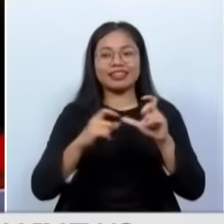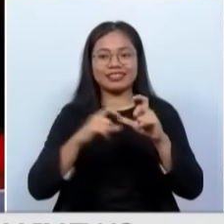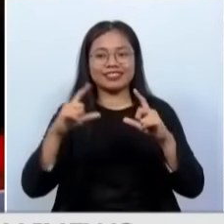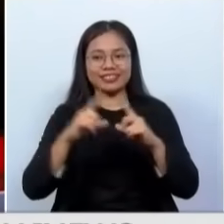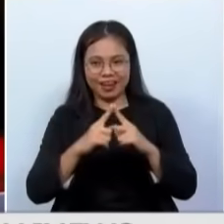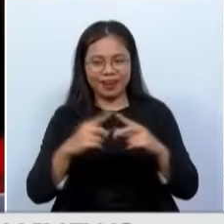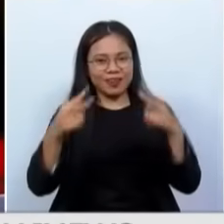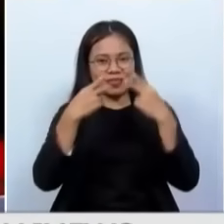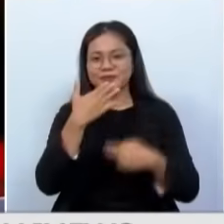jam selamat malam